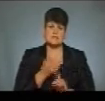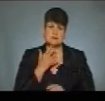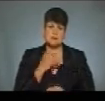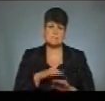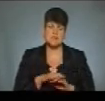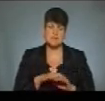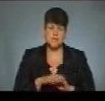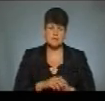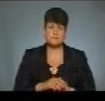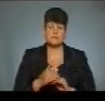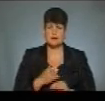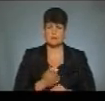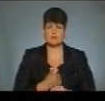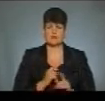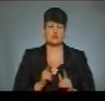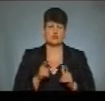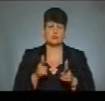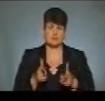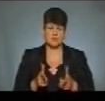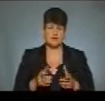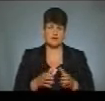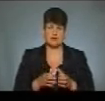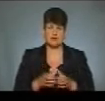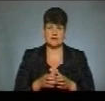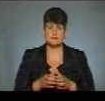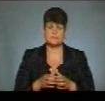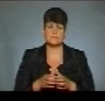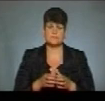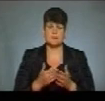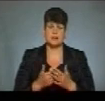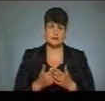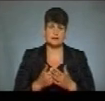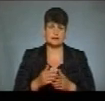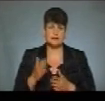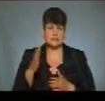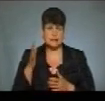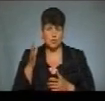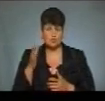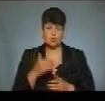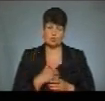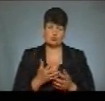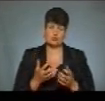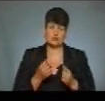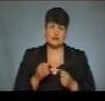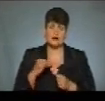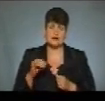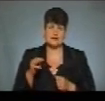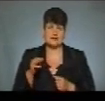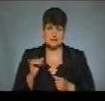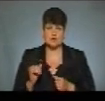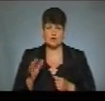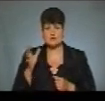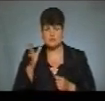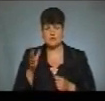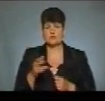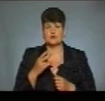Я збираюся вступити на факультет, напевно, прикладних наук, але це буде, скоріш за все, хочу отримати IT-освіту. Очевидно,